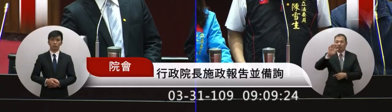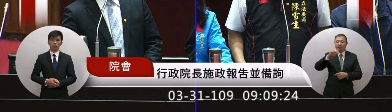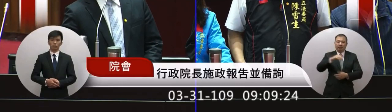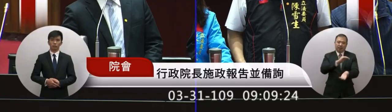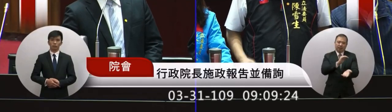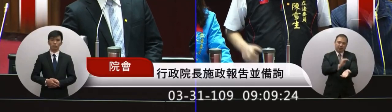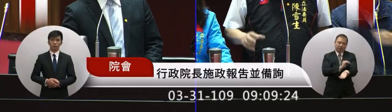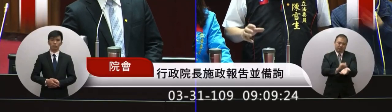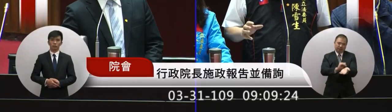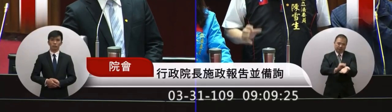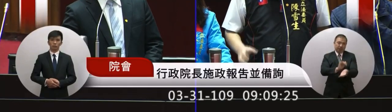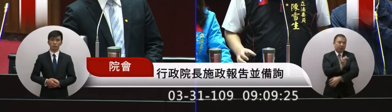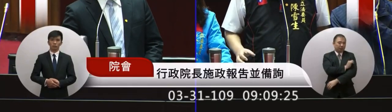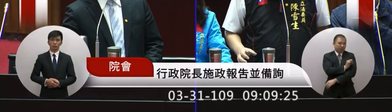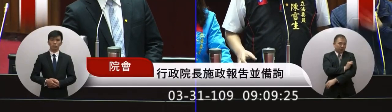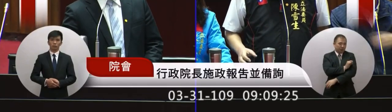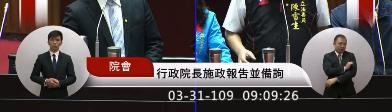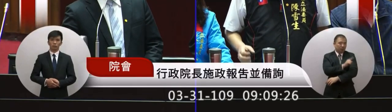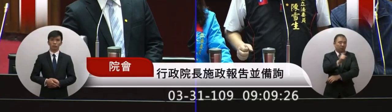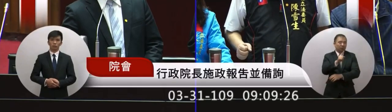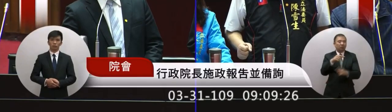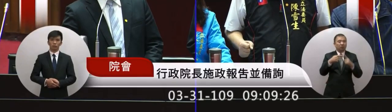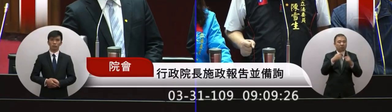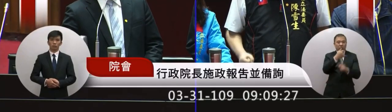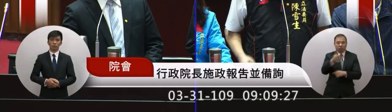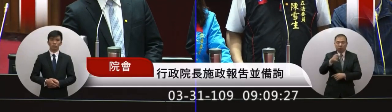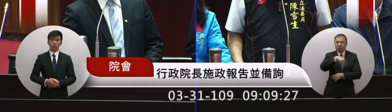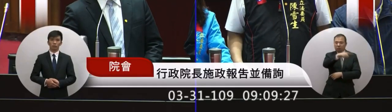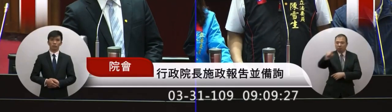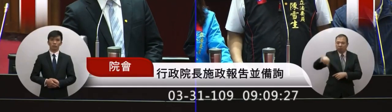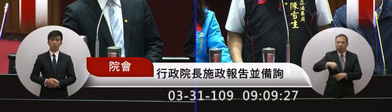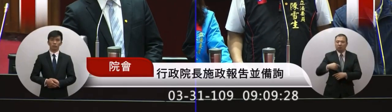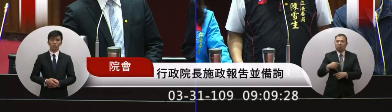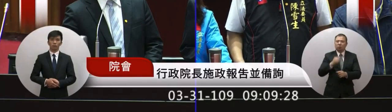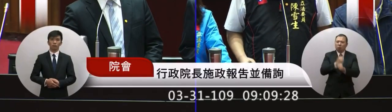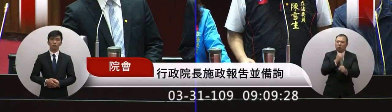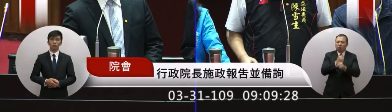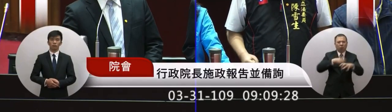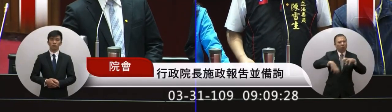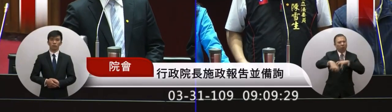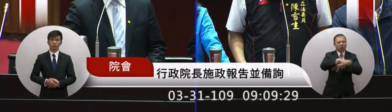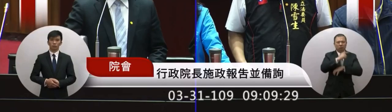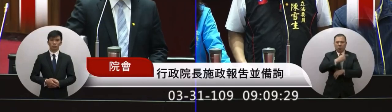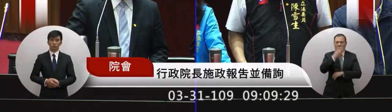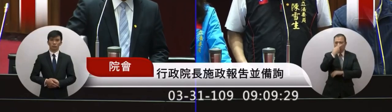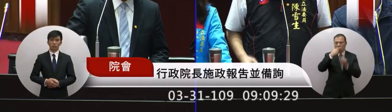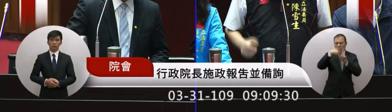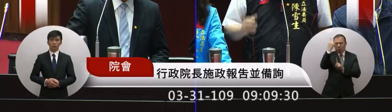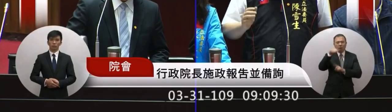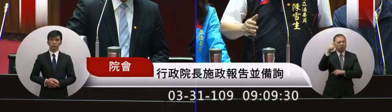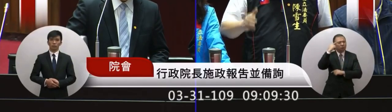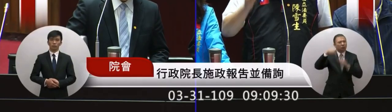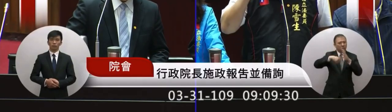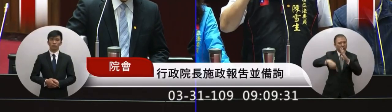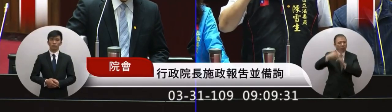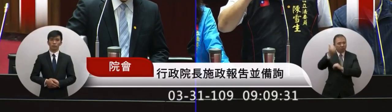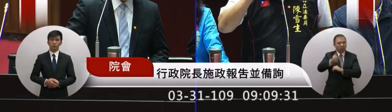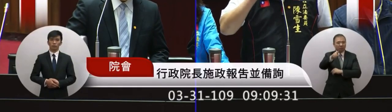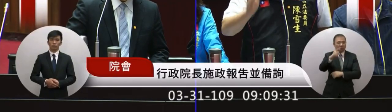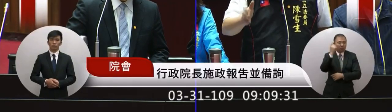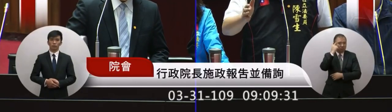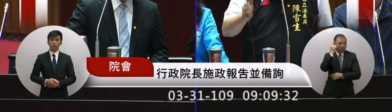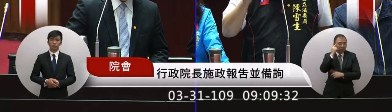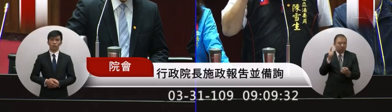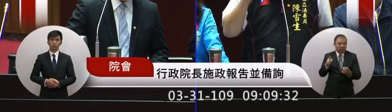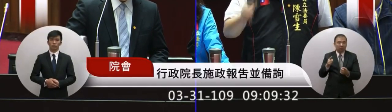员这一种工作性质相对的危险，所以我请院长你可以考虑一下，对于这些在第